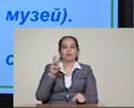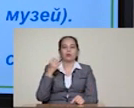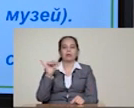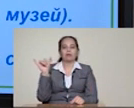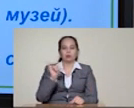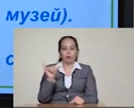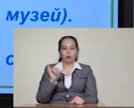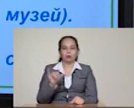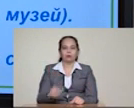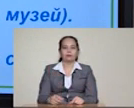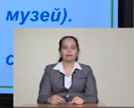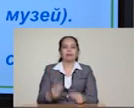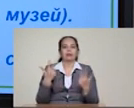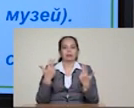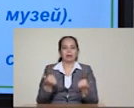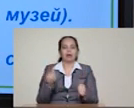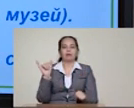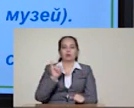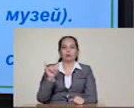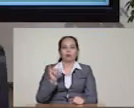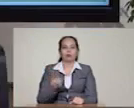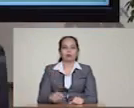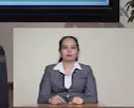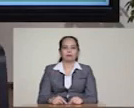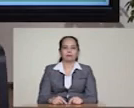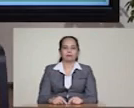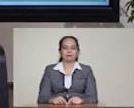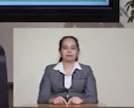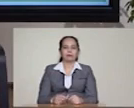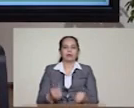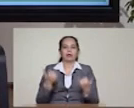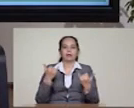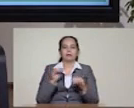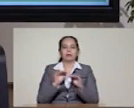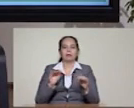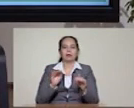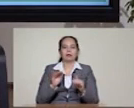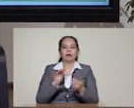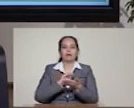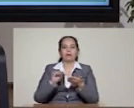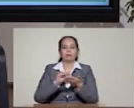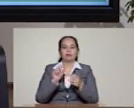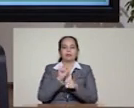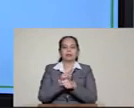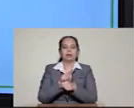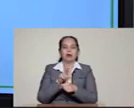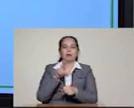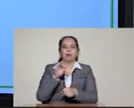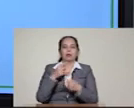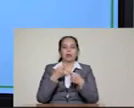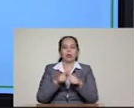в субботу? Да, суббота. А теперь, ребята, выполним задание по